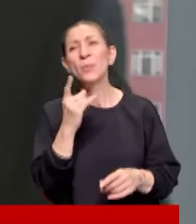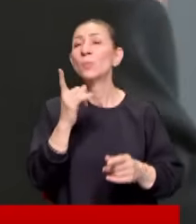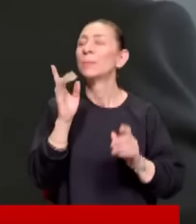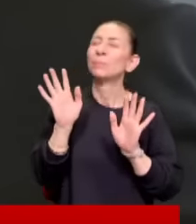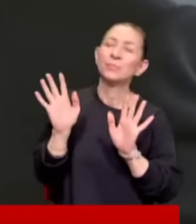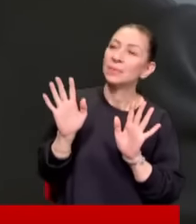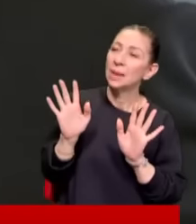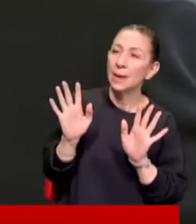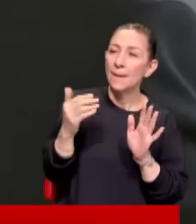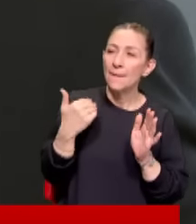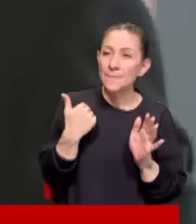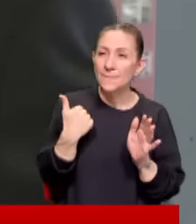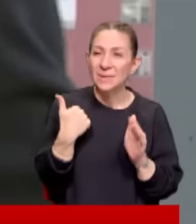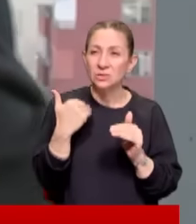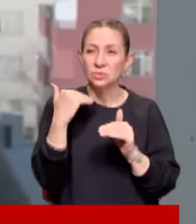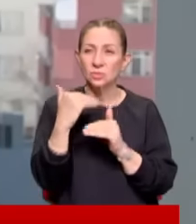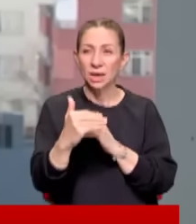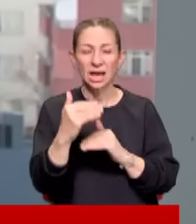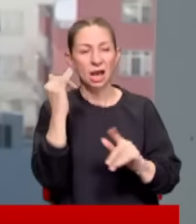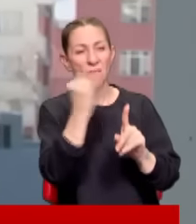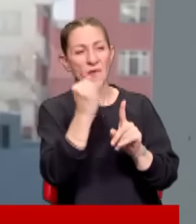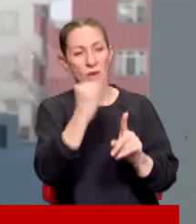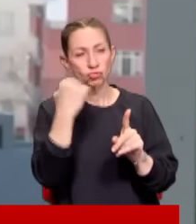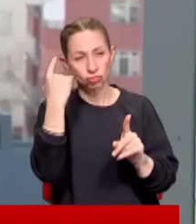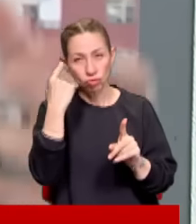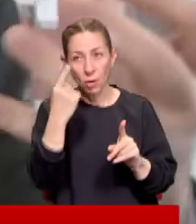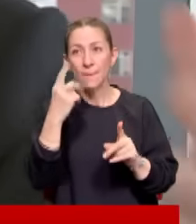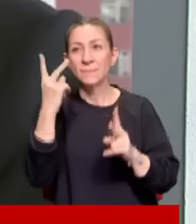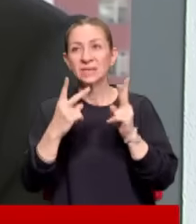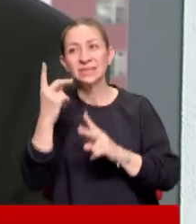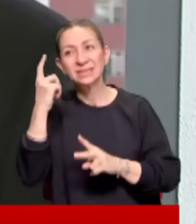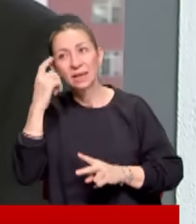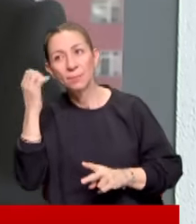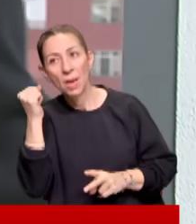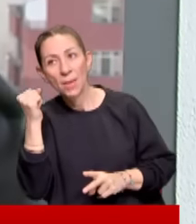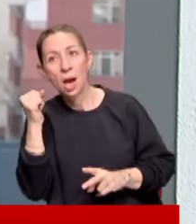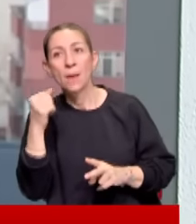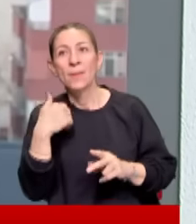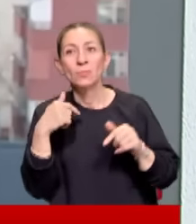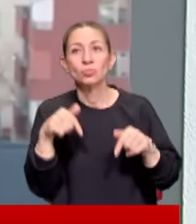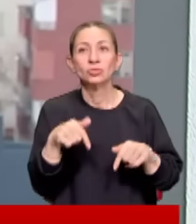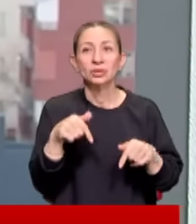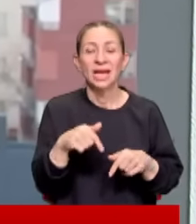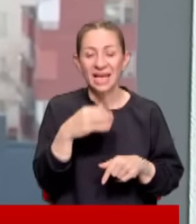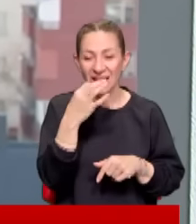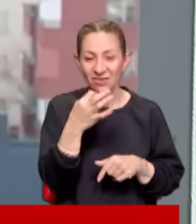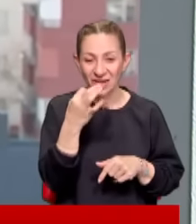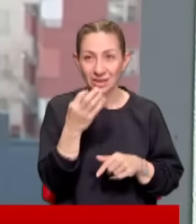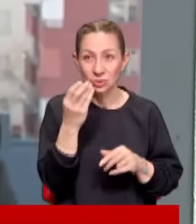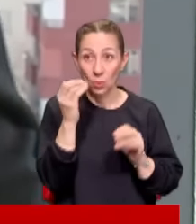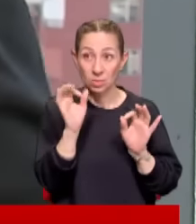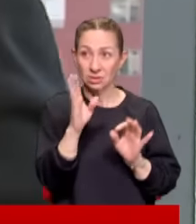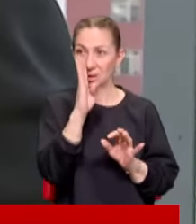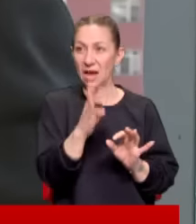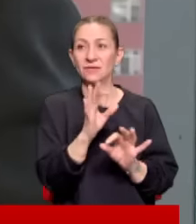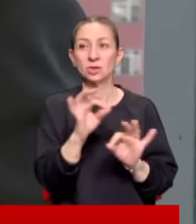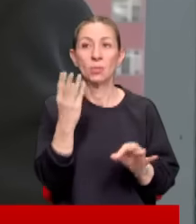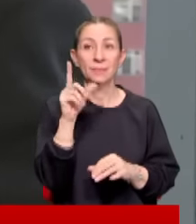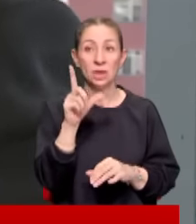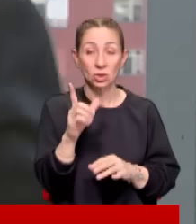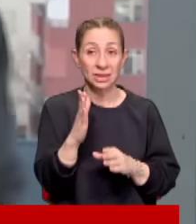ben kamuoyunun bir kısmı karalama olarak alıyor, bir kısmı tanımlama olarak alıyor. Dolayısıyla ben burada ifade ederken aşağı önce objektif olmam gerekiyor.